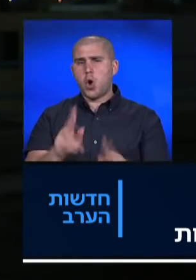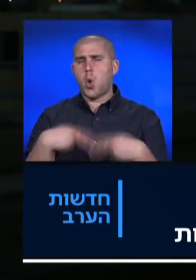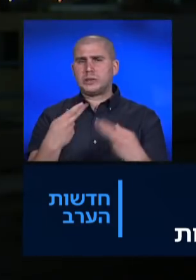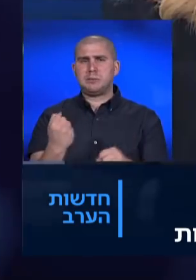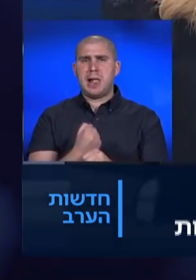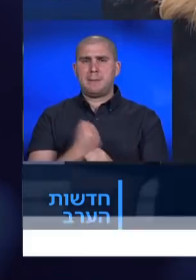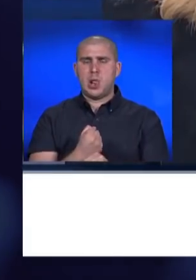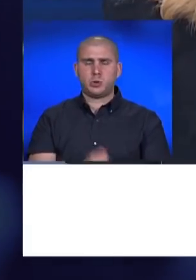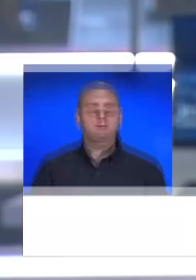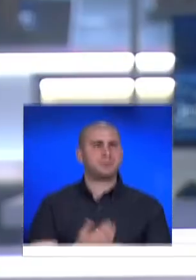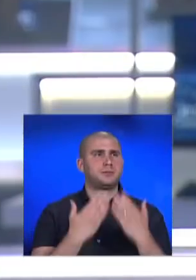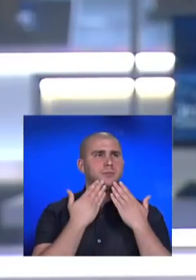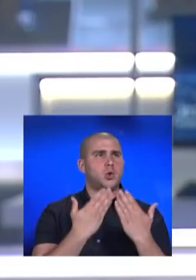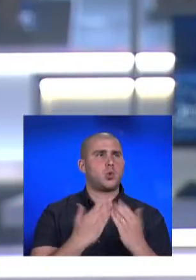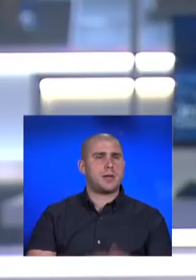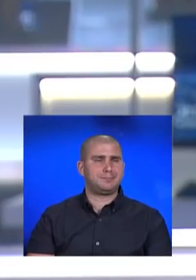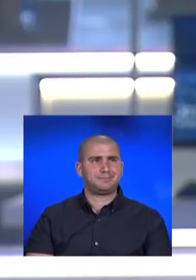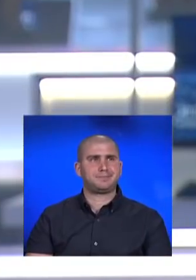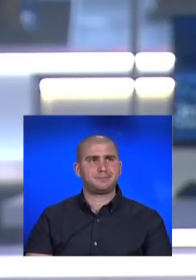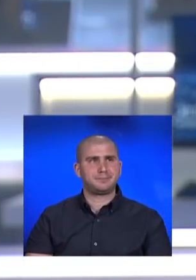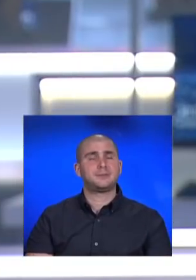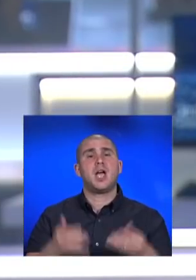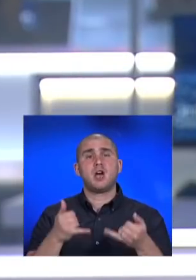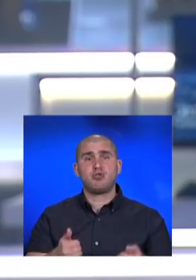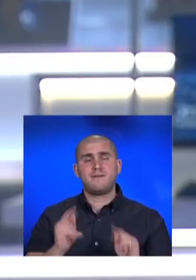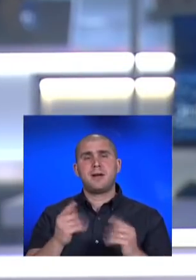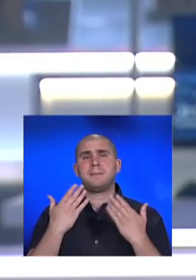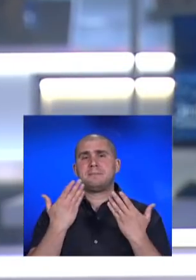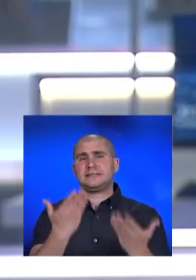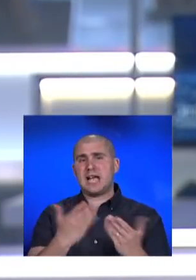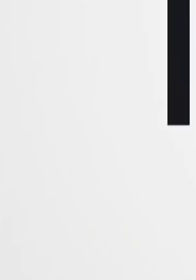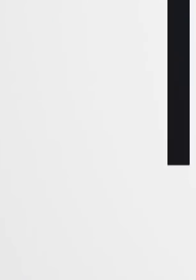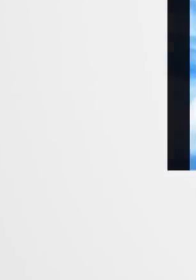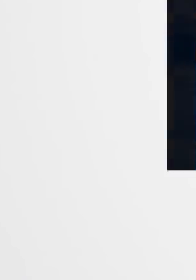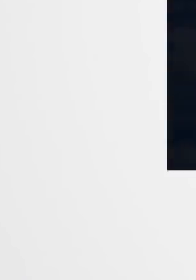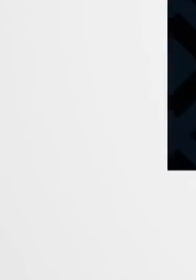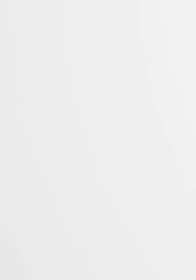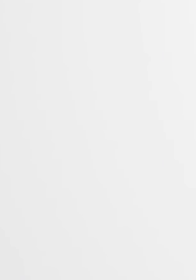יואב. עכשיו הגענו לתחזית מזג האוויר עם שרון וקסלר.